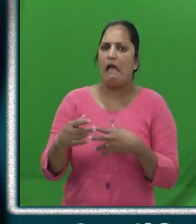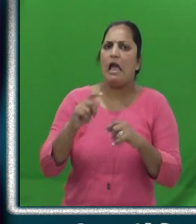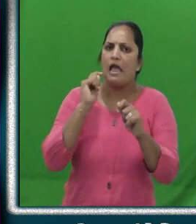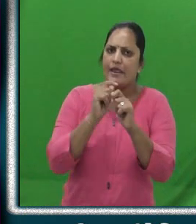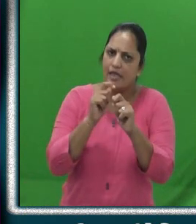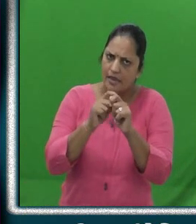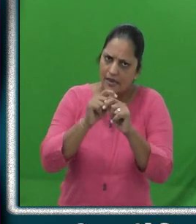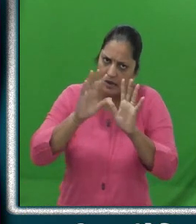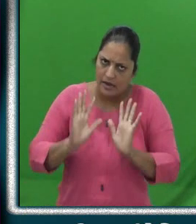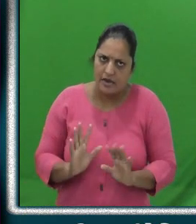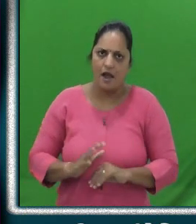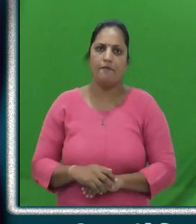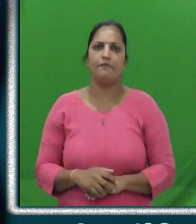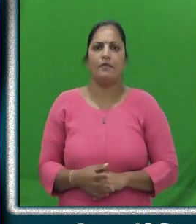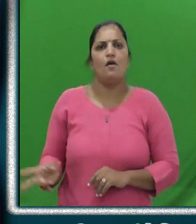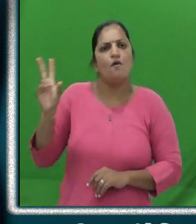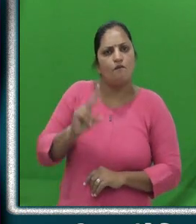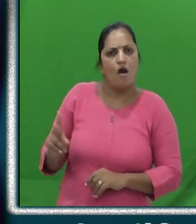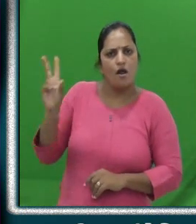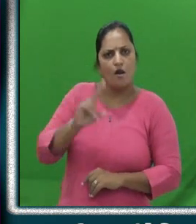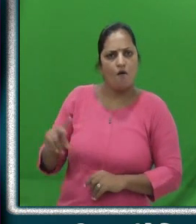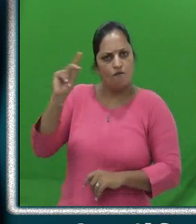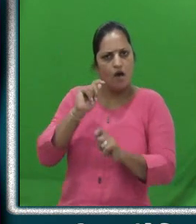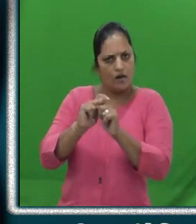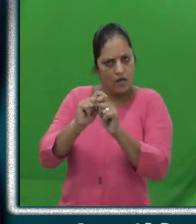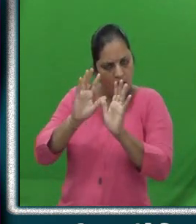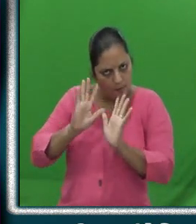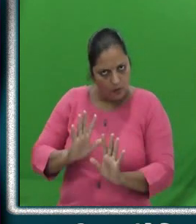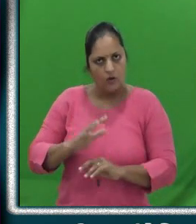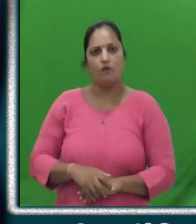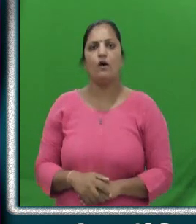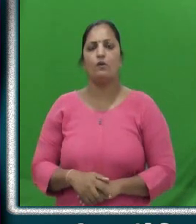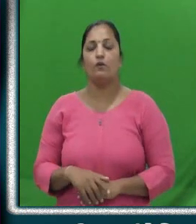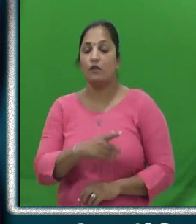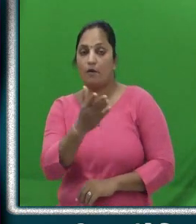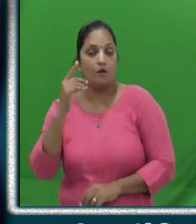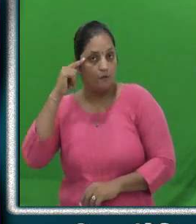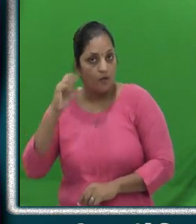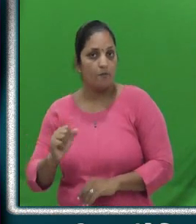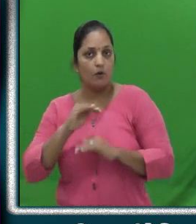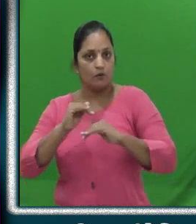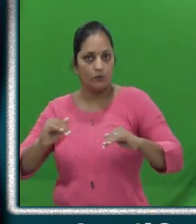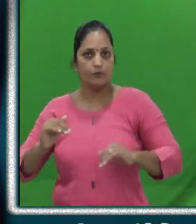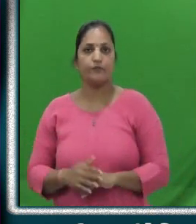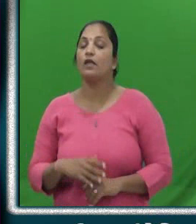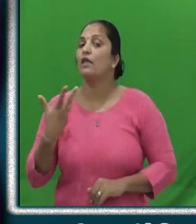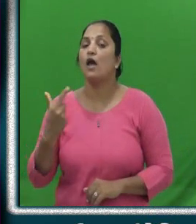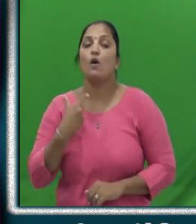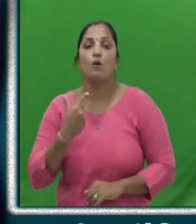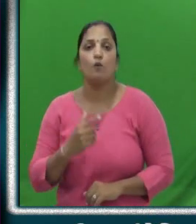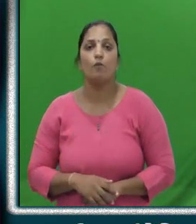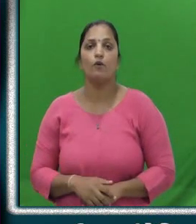કોઈ ક્રિયાની આવૃત્તિ અથવા તો વારંવારતા, ખાસ યાદ રાખજો વિદ્યાર્થીઓ,